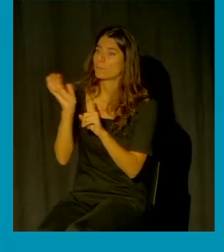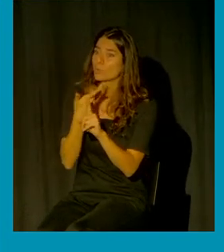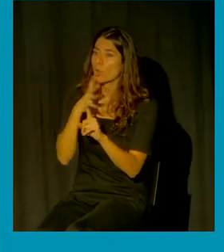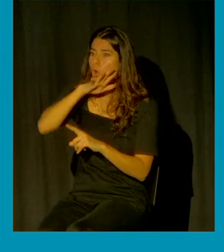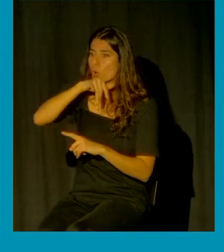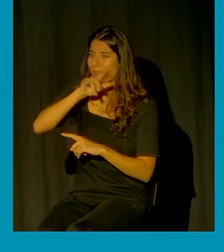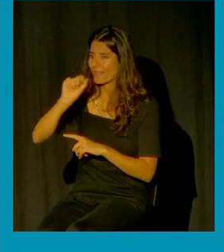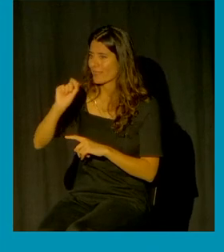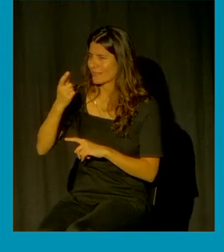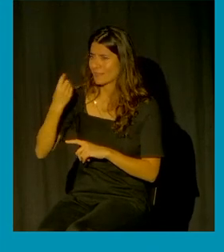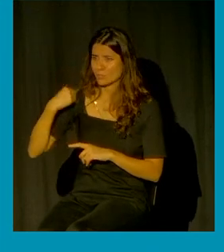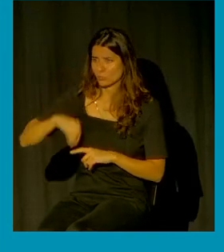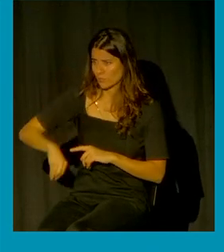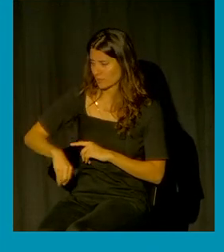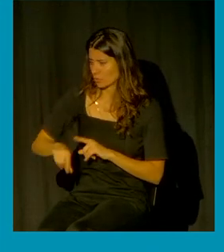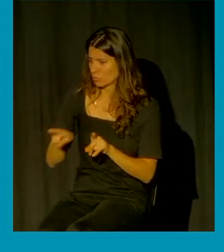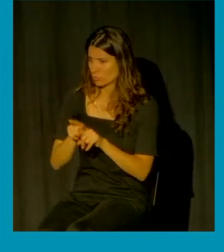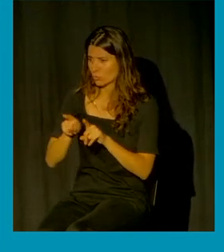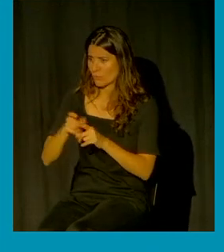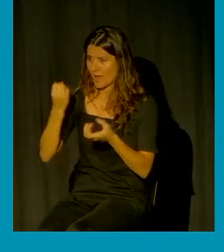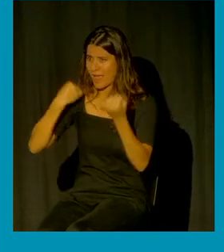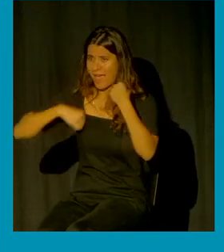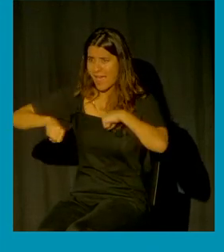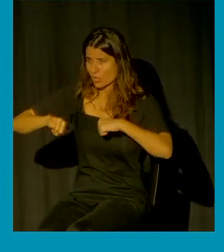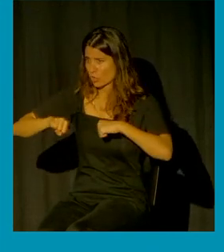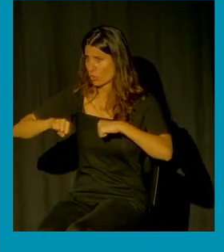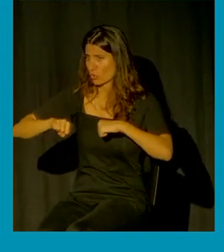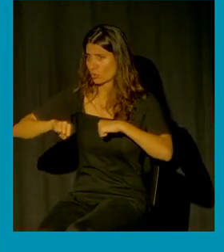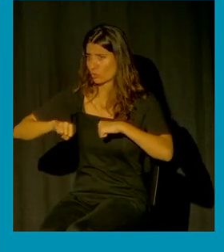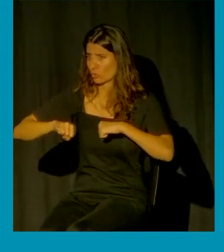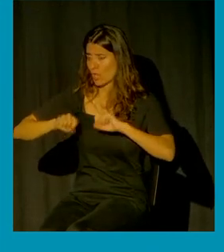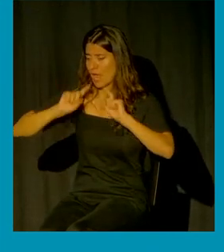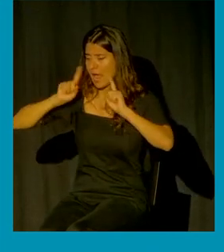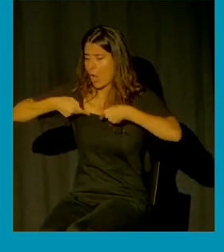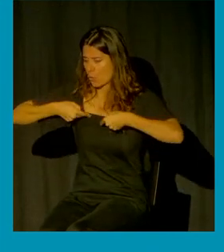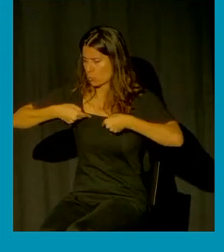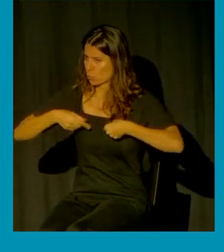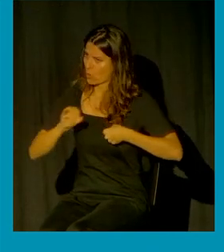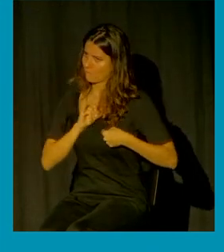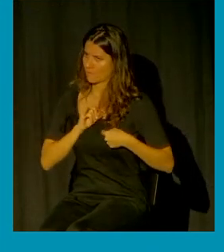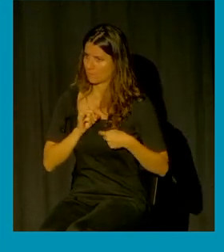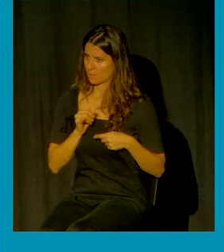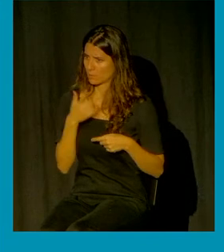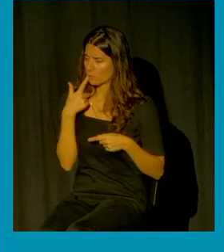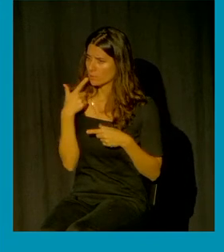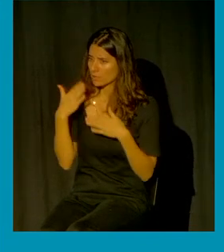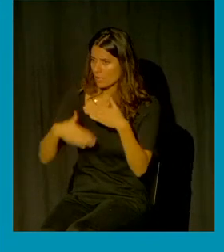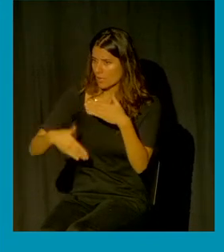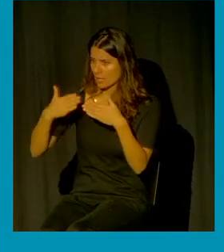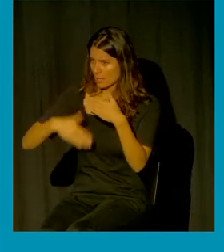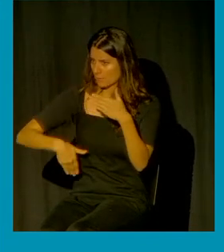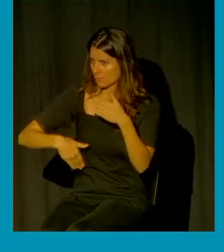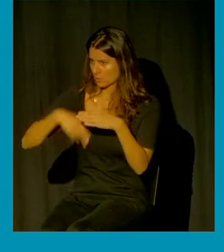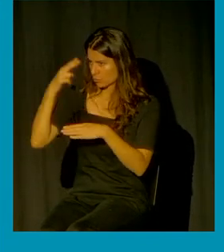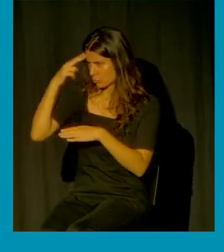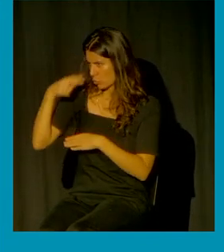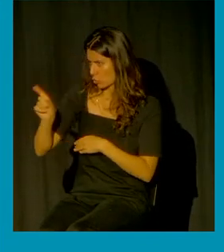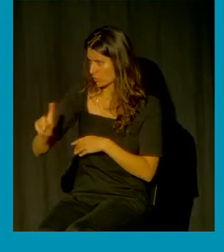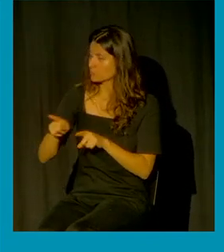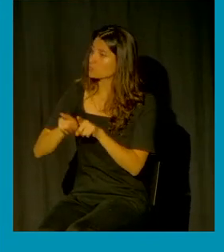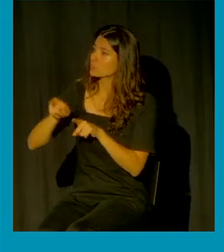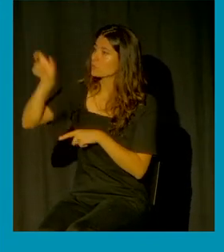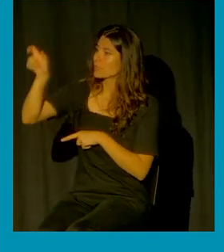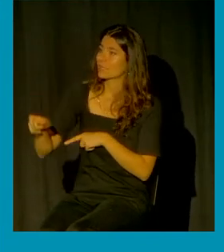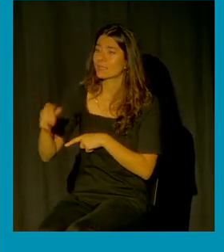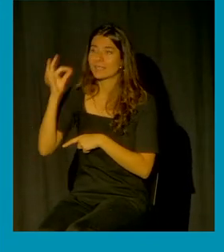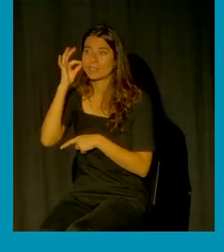i en què d'alguna manera es van van xocant aquests límits entre els límits que posem les dones i